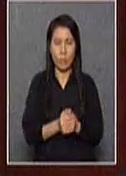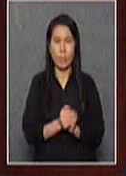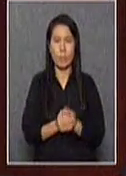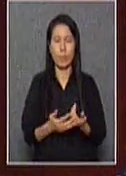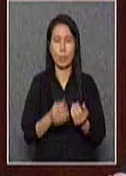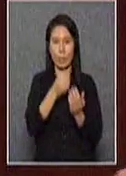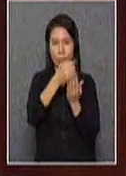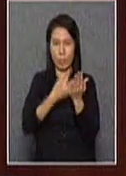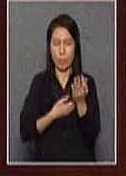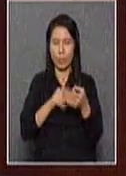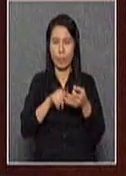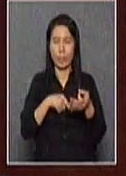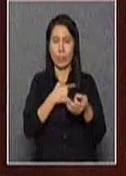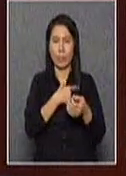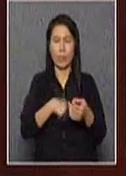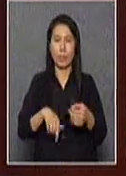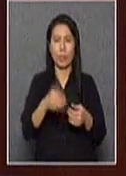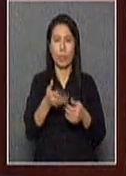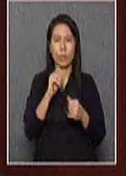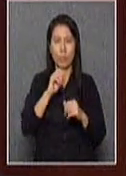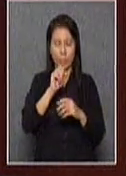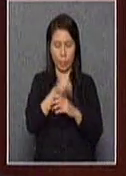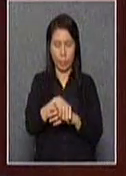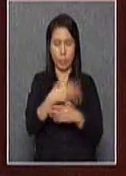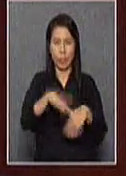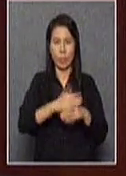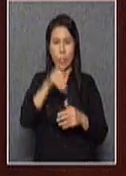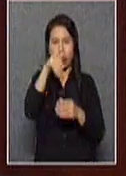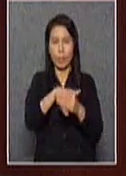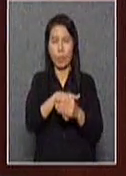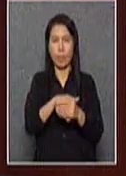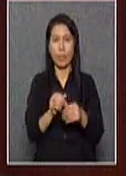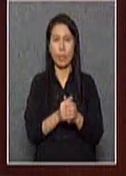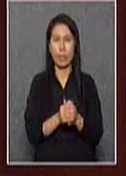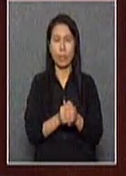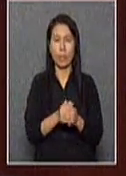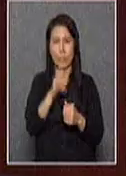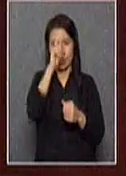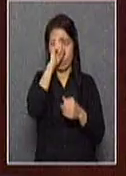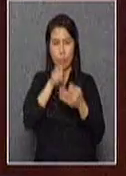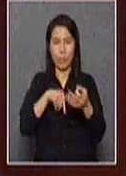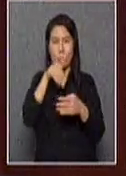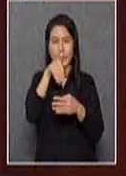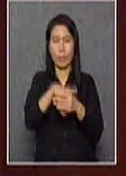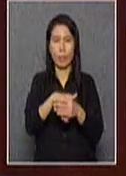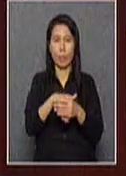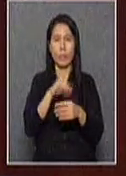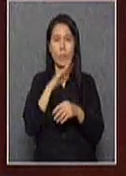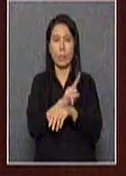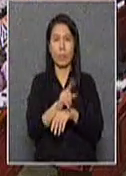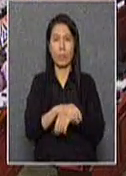待決議題是范國威議員動議的修正案，予以通過。現在付諸表決。梁國雄議員要求記名表決，表決鐘響